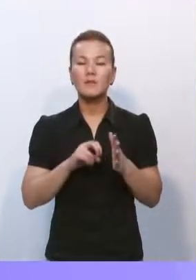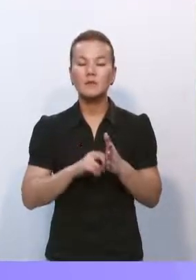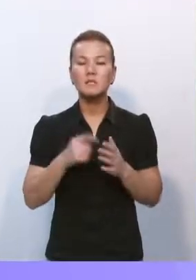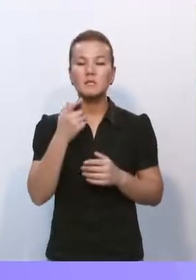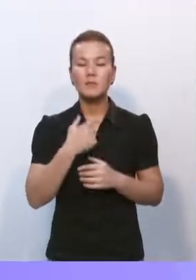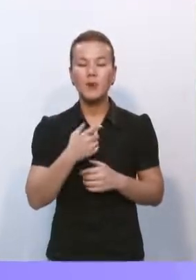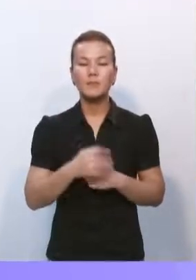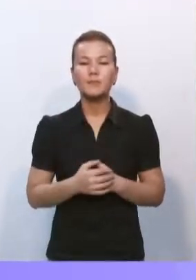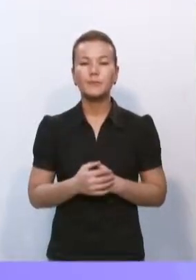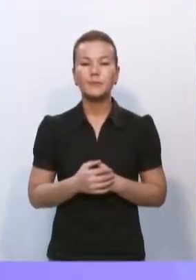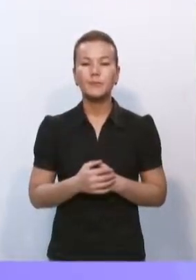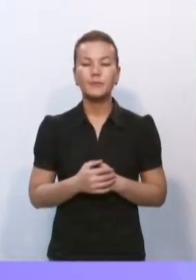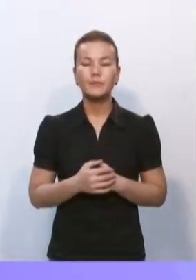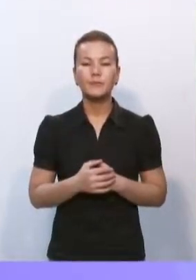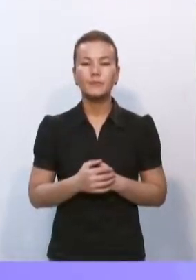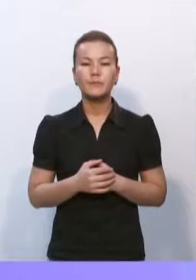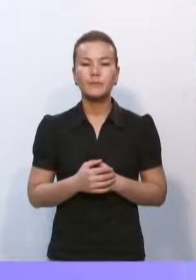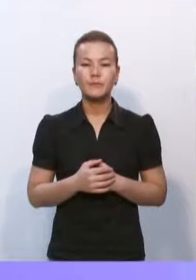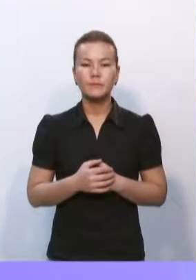Проверьте себя.